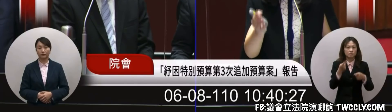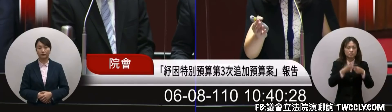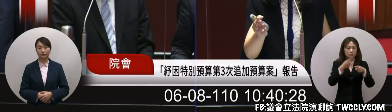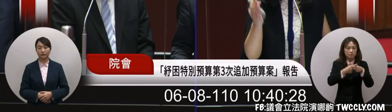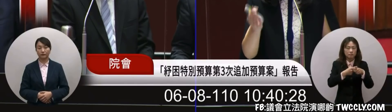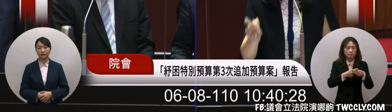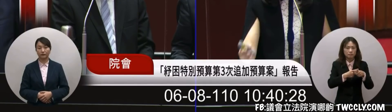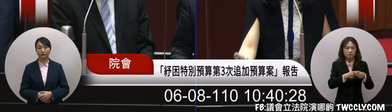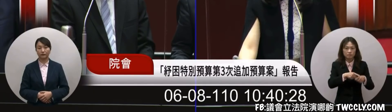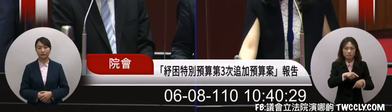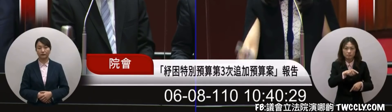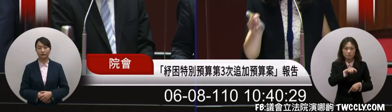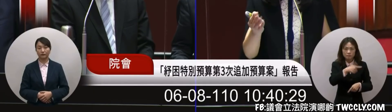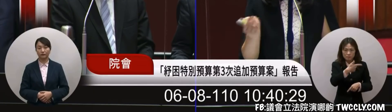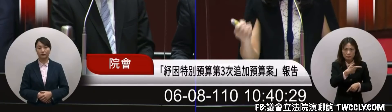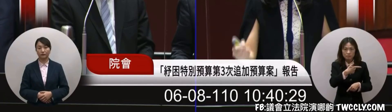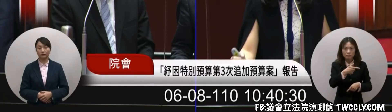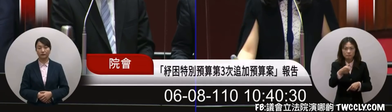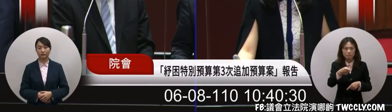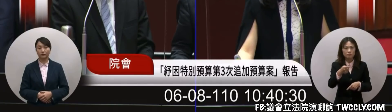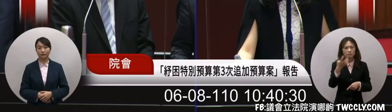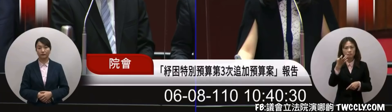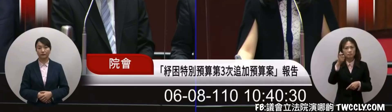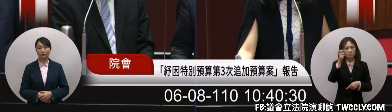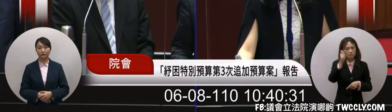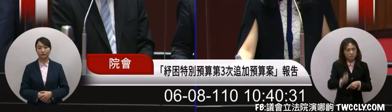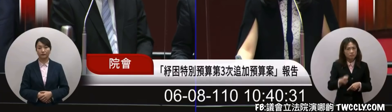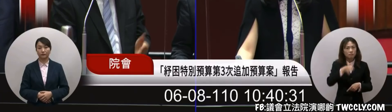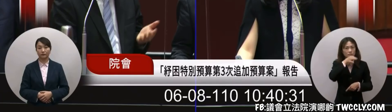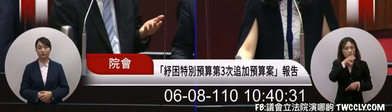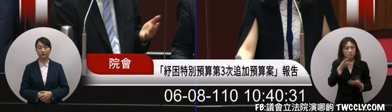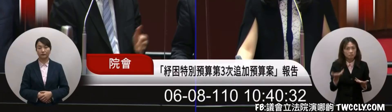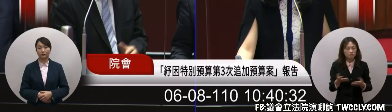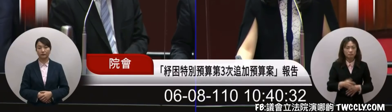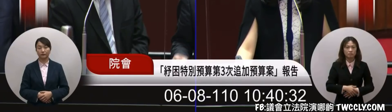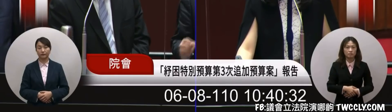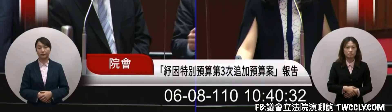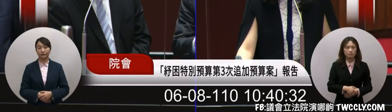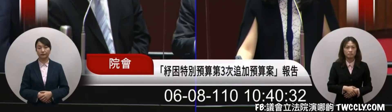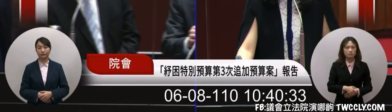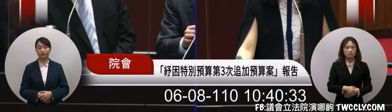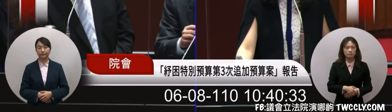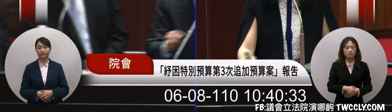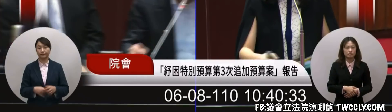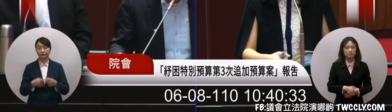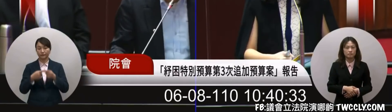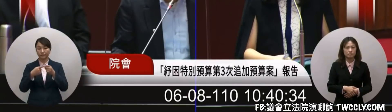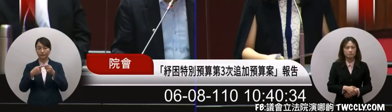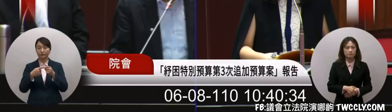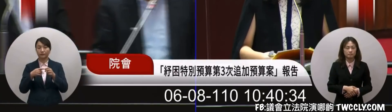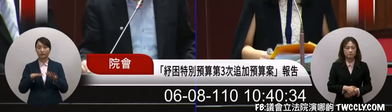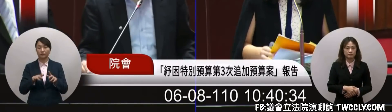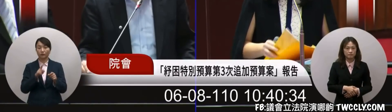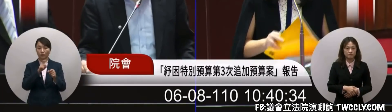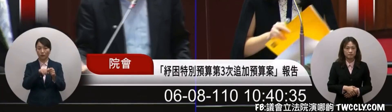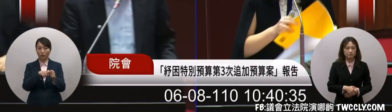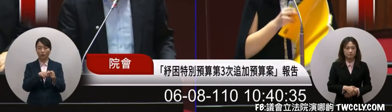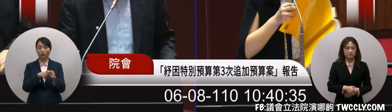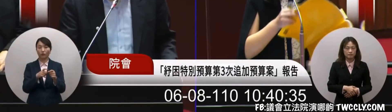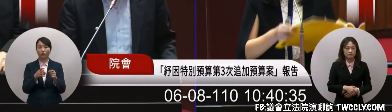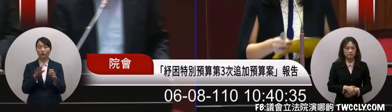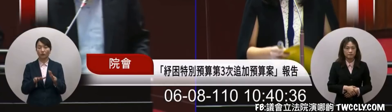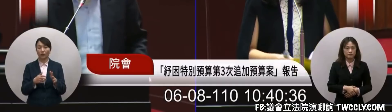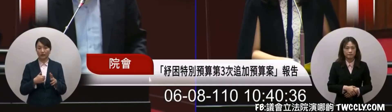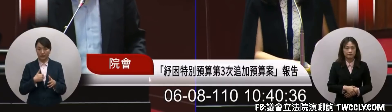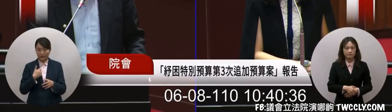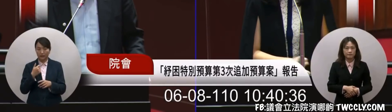下，40亿真的够吗？院长，你要不要做一下数学算一下，告诉我们？ 那第一个，我们大概目标哈，有时候这样实